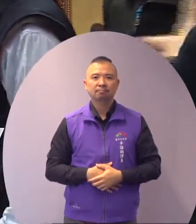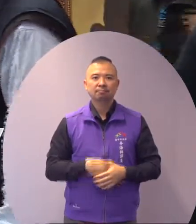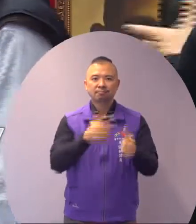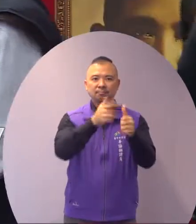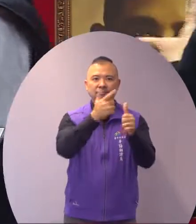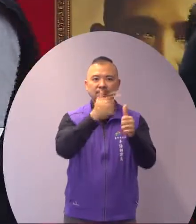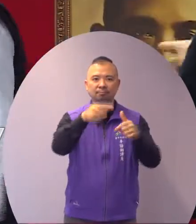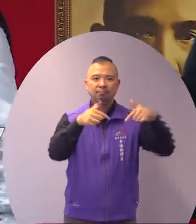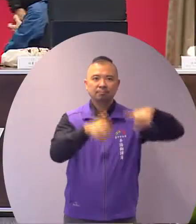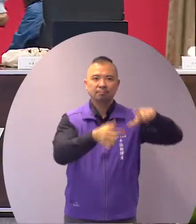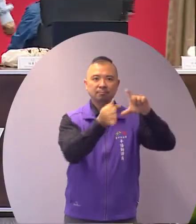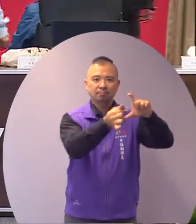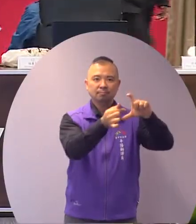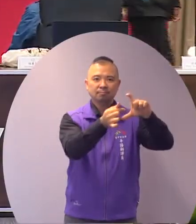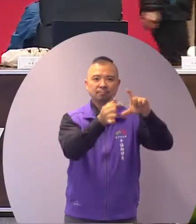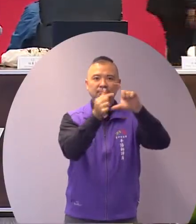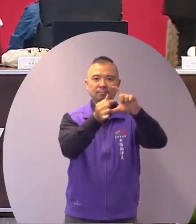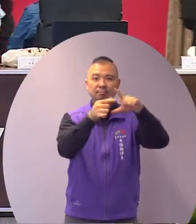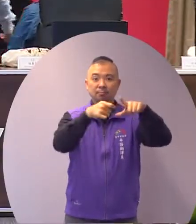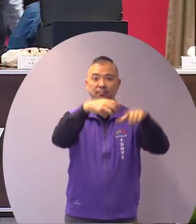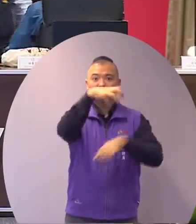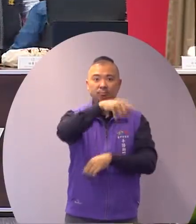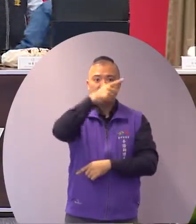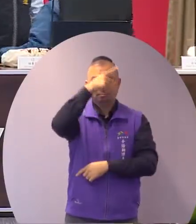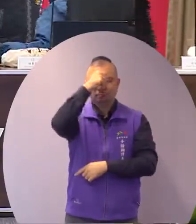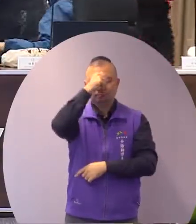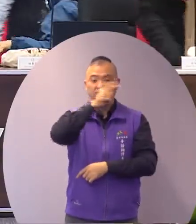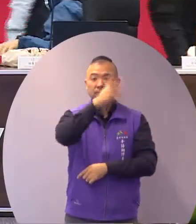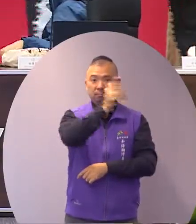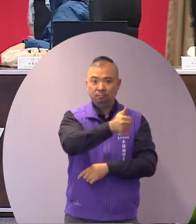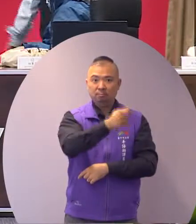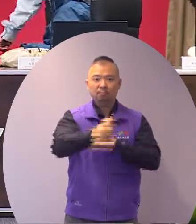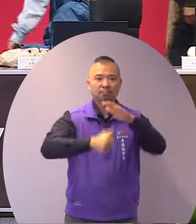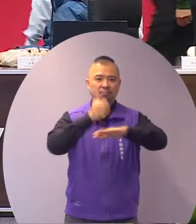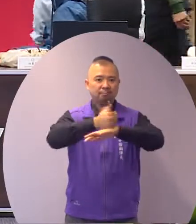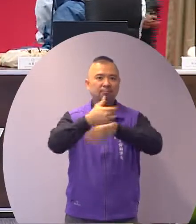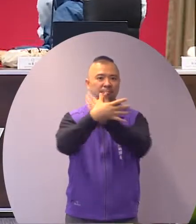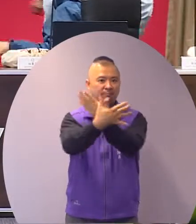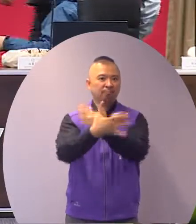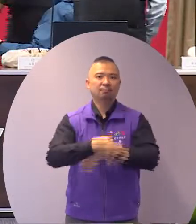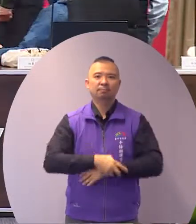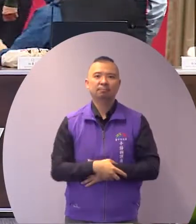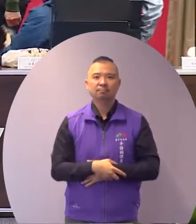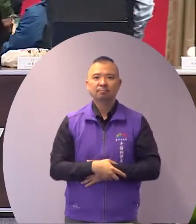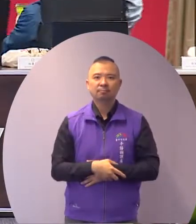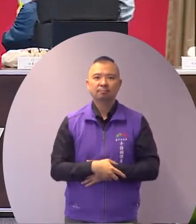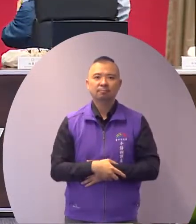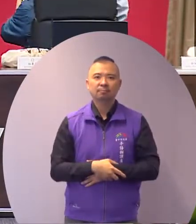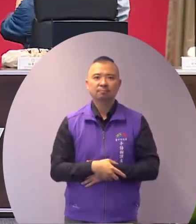六名为西区区公所，请黄文斌主席上台授奖。